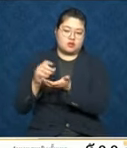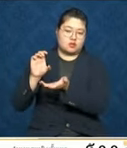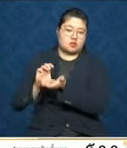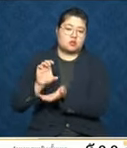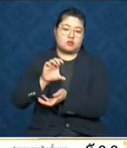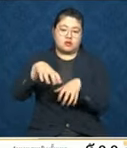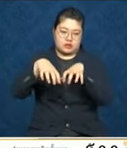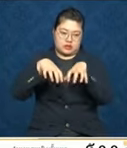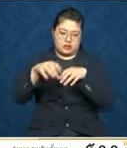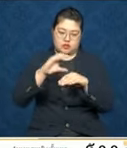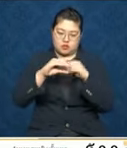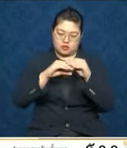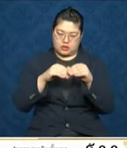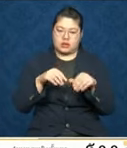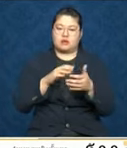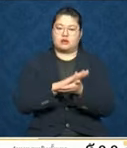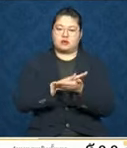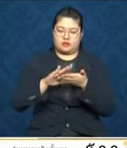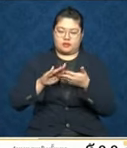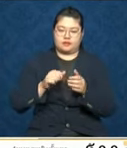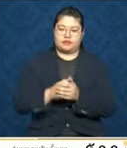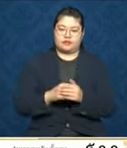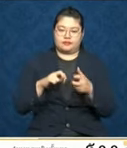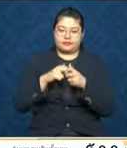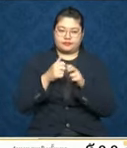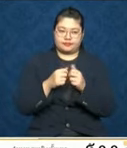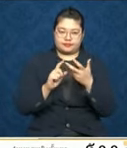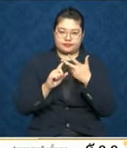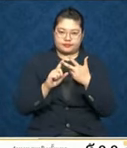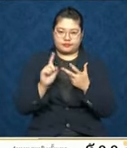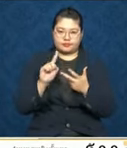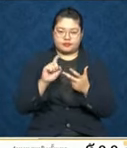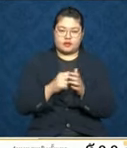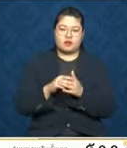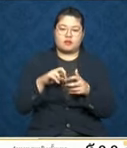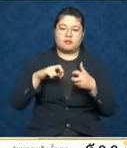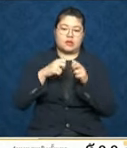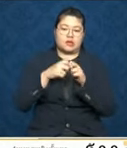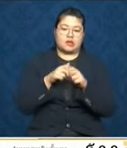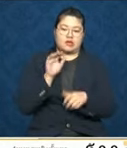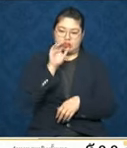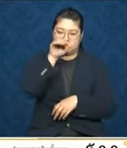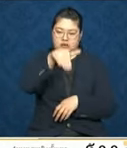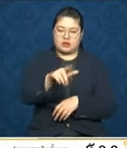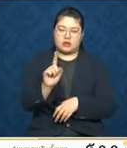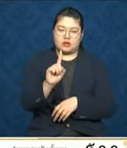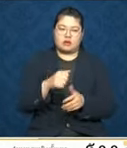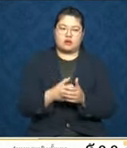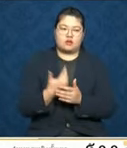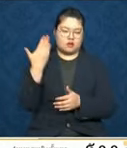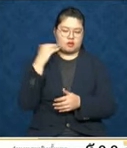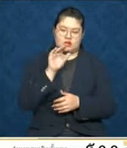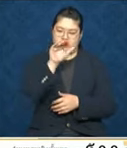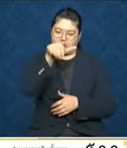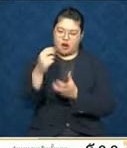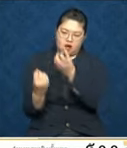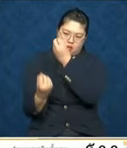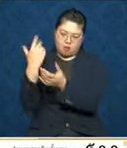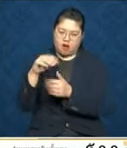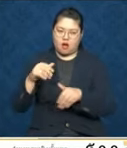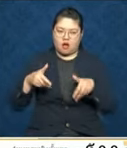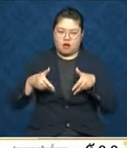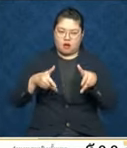ำเนินการโครงการด้วยนะครับปัญหาที่3ครับก็คือปัญหาเรื่องของช้างป่าครับในช่วงที่ผ่านมาครับมีช้างป่าจำนวนมากออกมาสร้